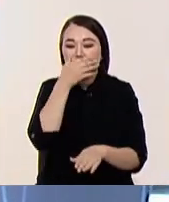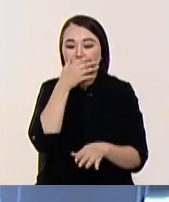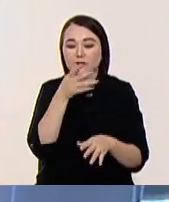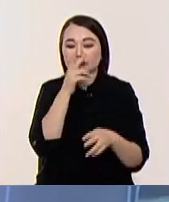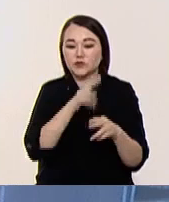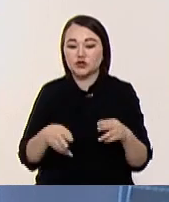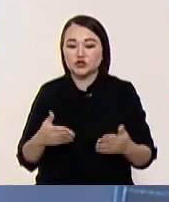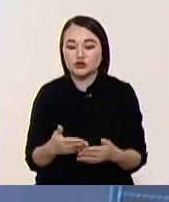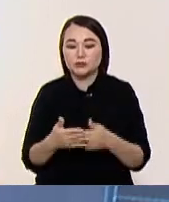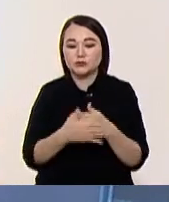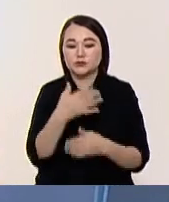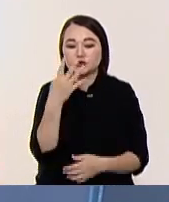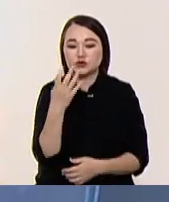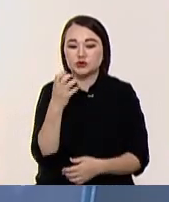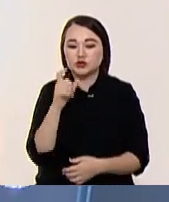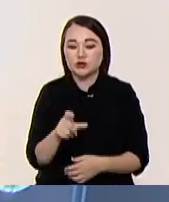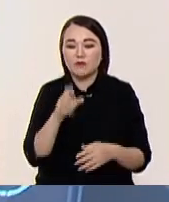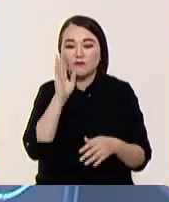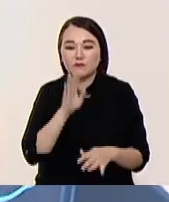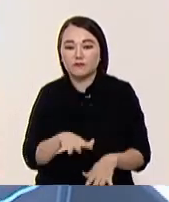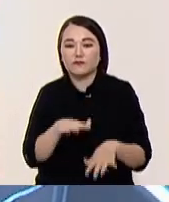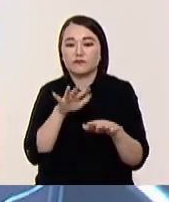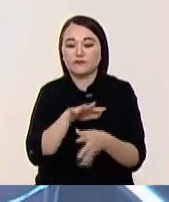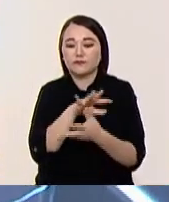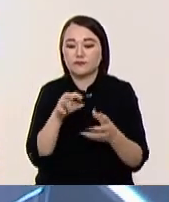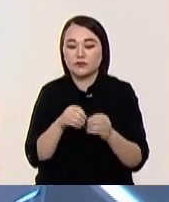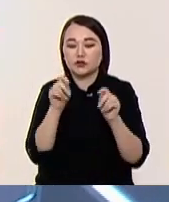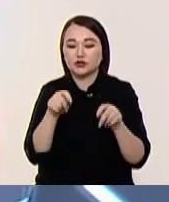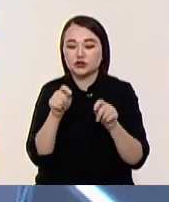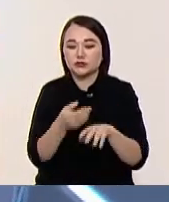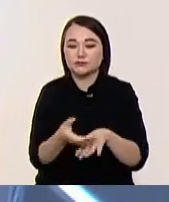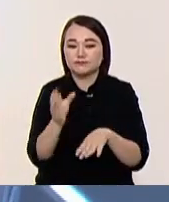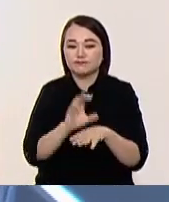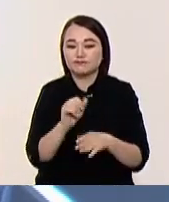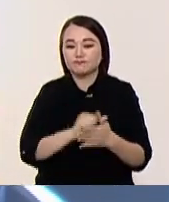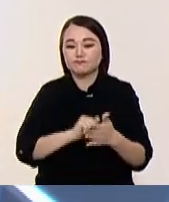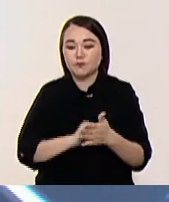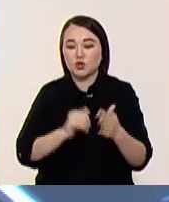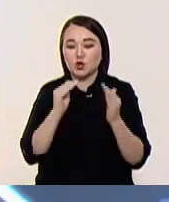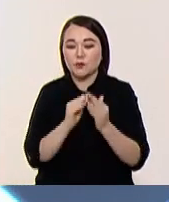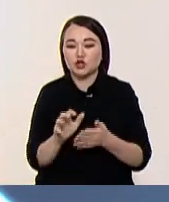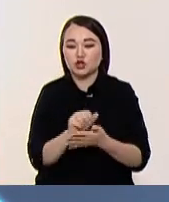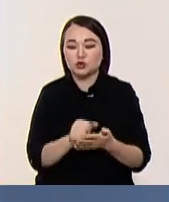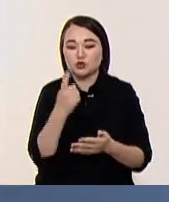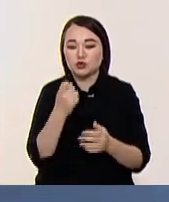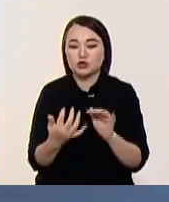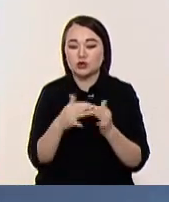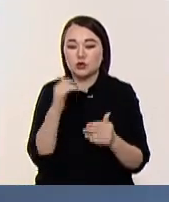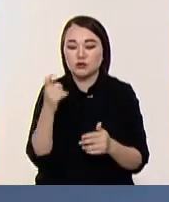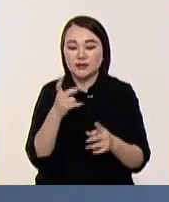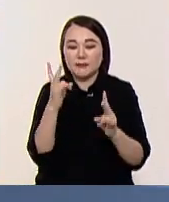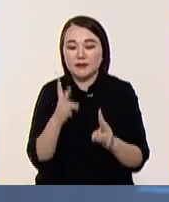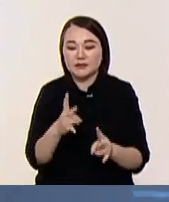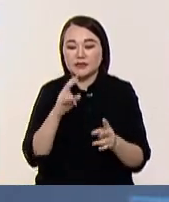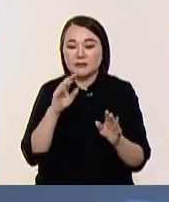жизни почти 400 человек. Потоп принесли с собой проливные дожди. Разрушены сотни домов и сельхозугодья. Бедствие